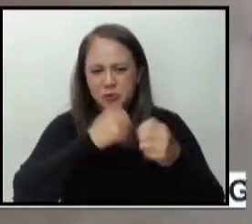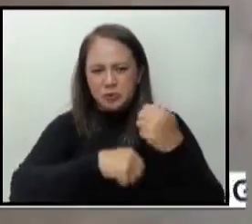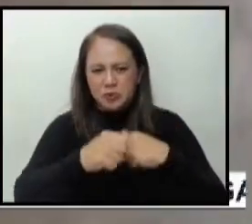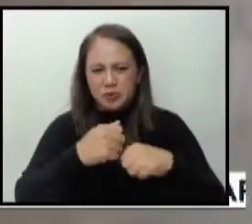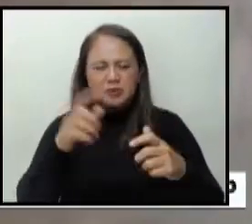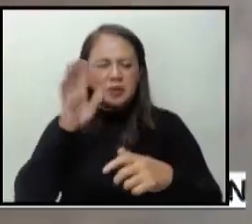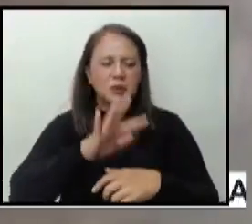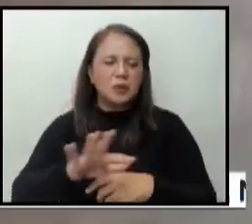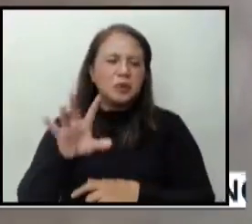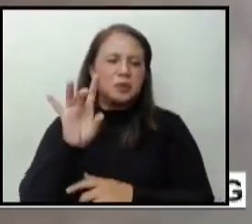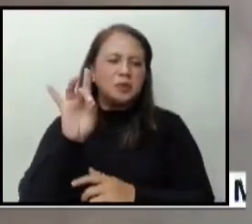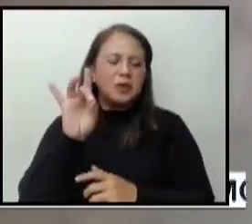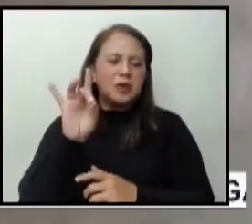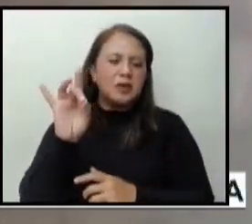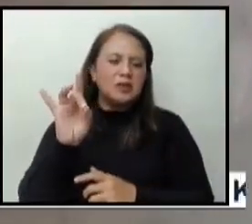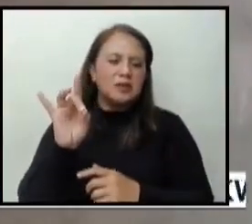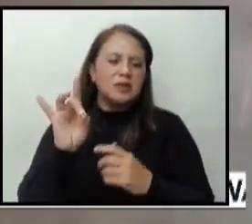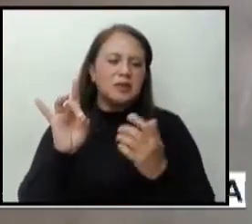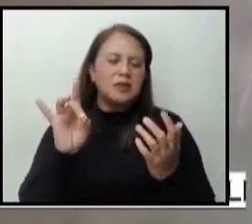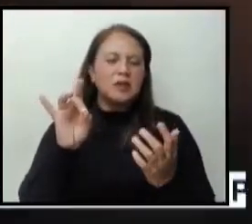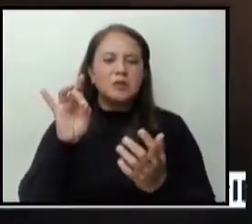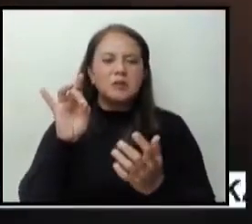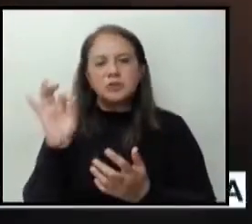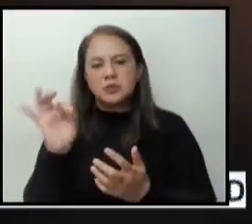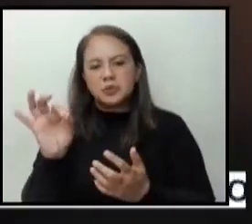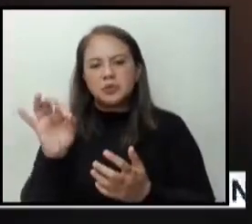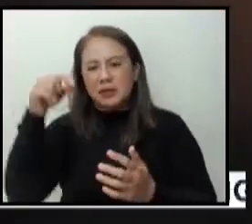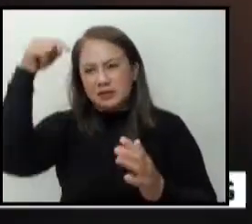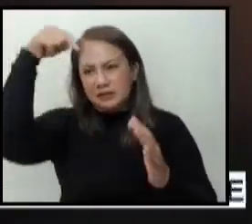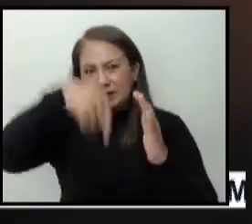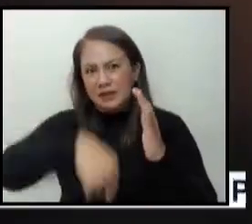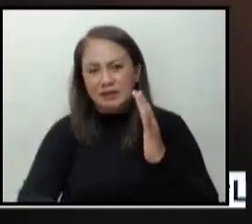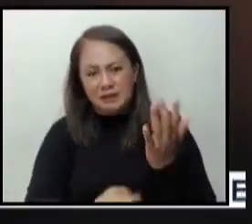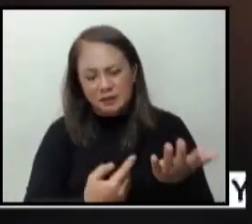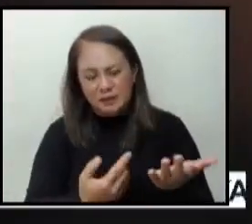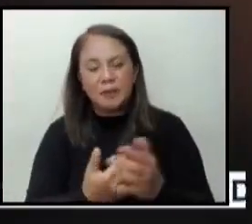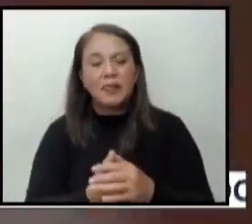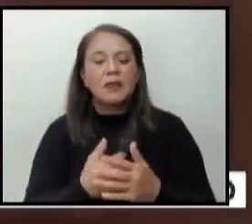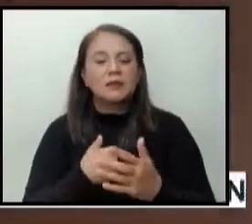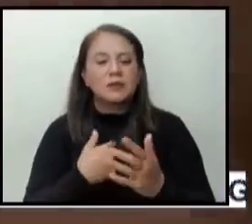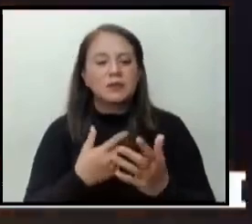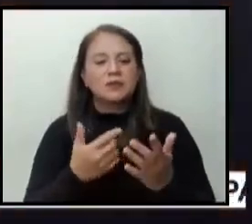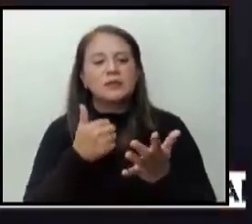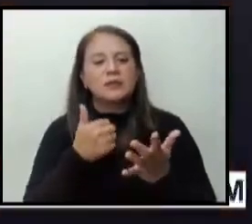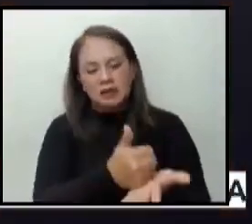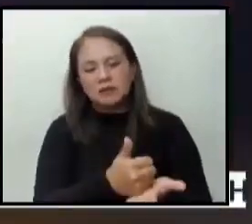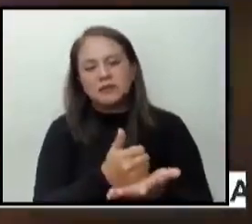sa 80 hanggang 90 metro ang lalim nito. Agad nilapatan ng lunas ang biktima.